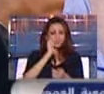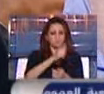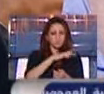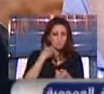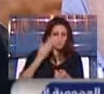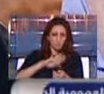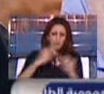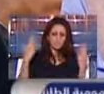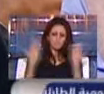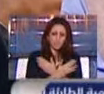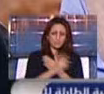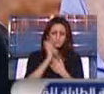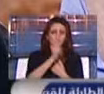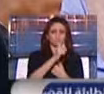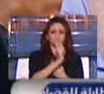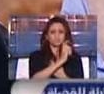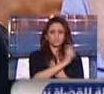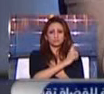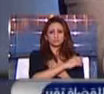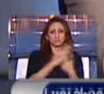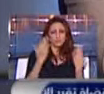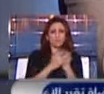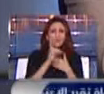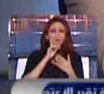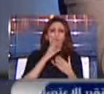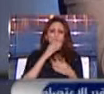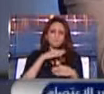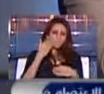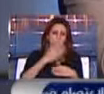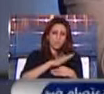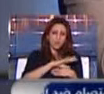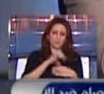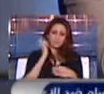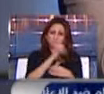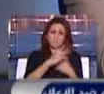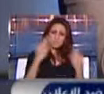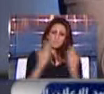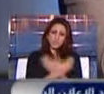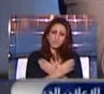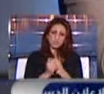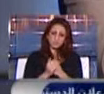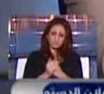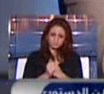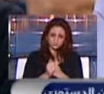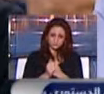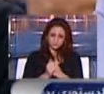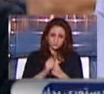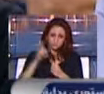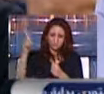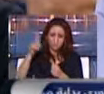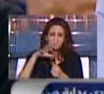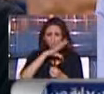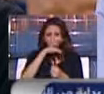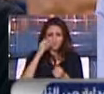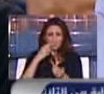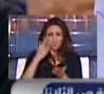غزلان هم اول ناس عرضوا الدية على اسر الشهداء. فما اظنش ان الناس دي هم اللي هيجيبوا حق الشهداء.